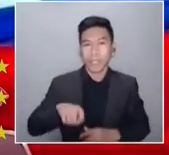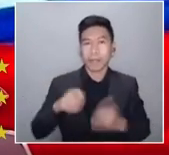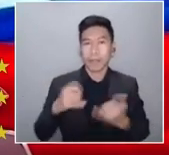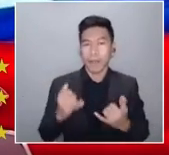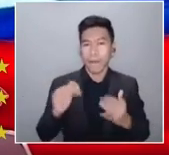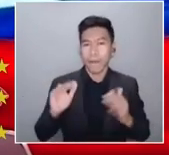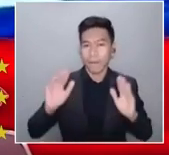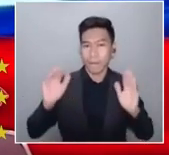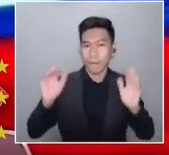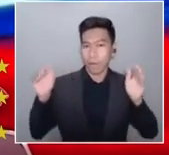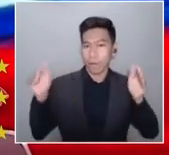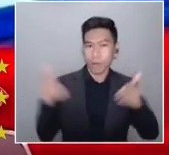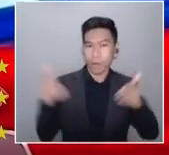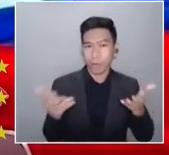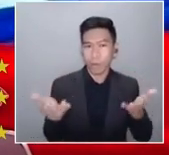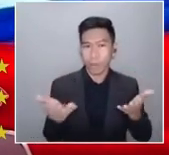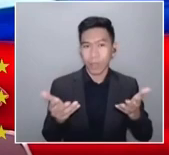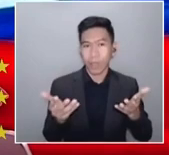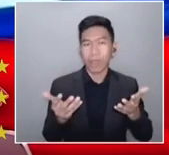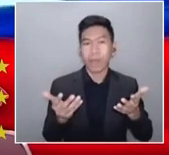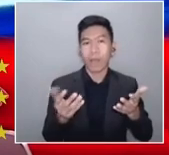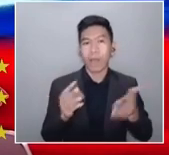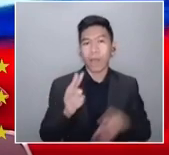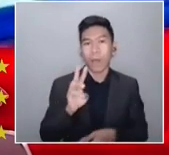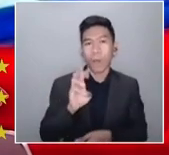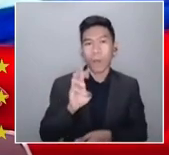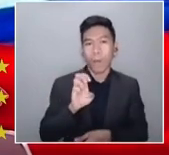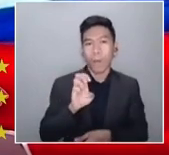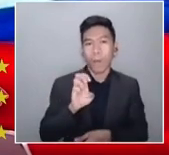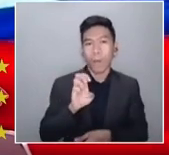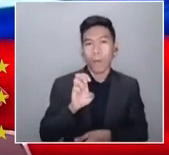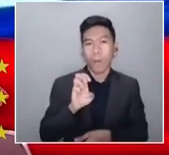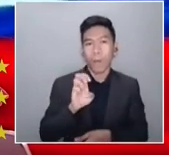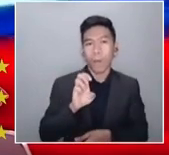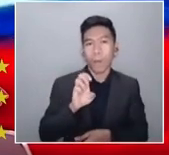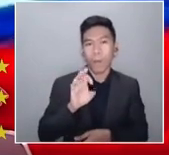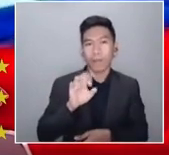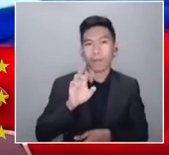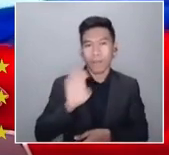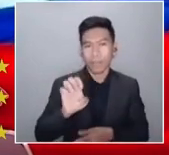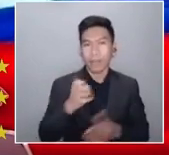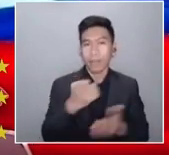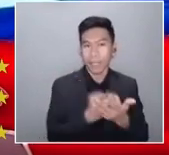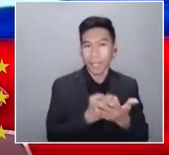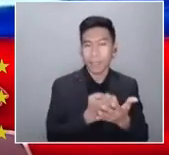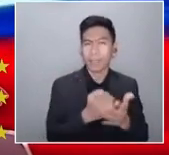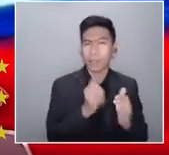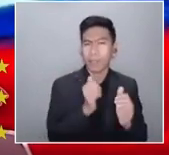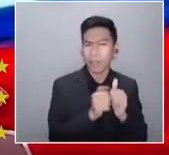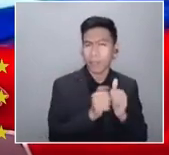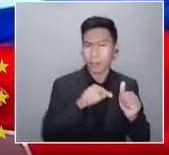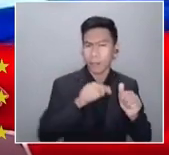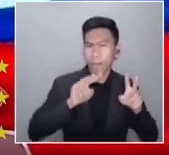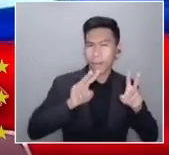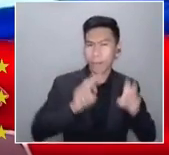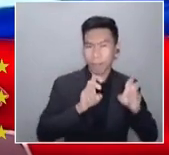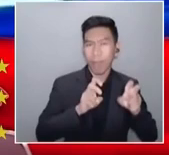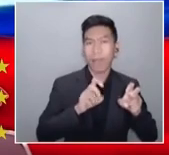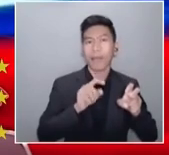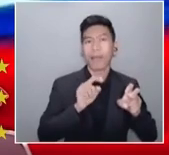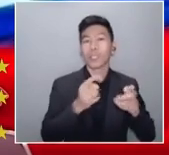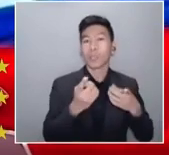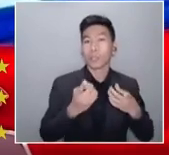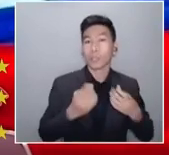nating welfare economics. Isa pong economic concept na bibigyan ng